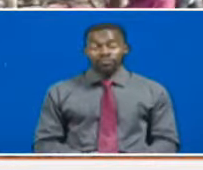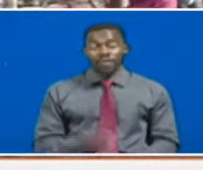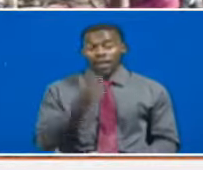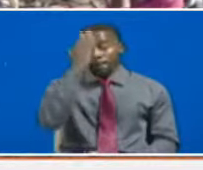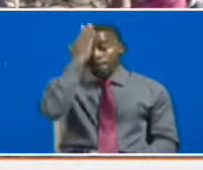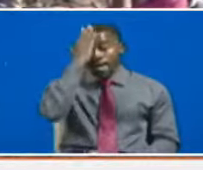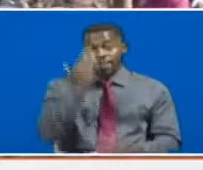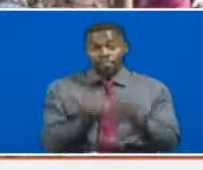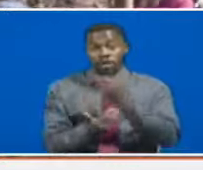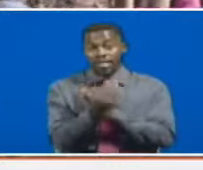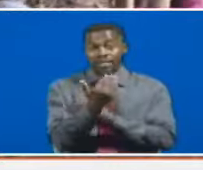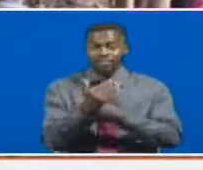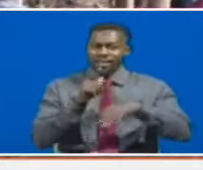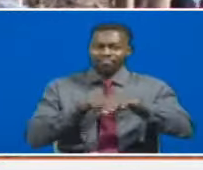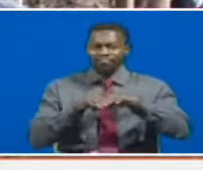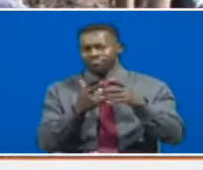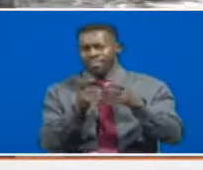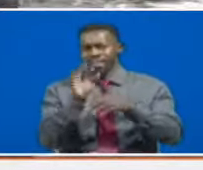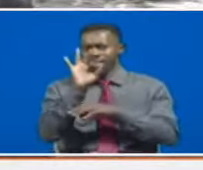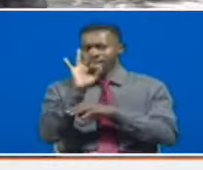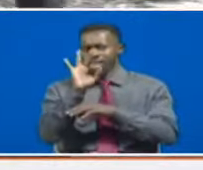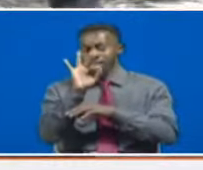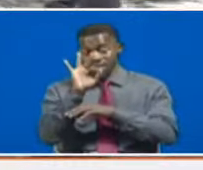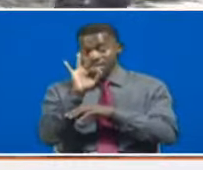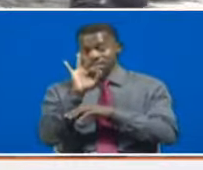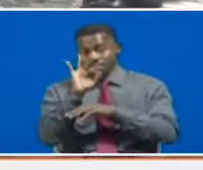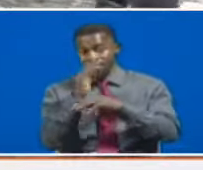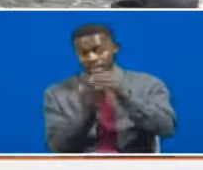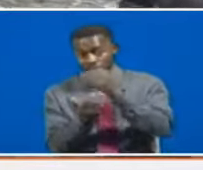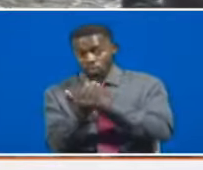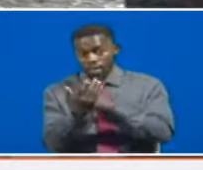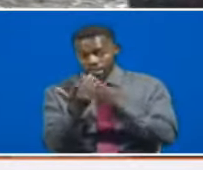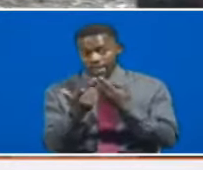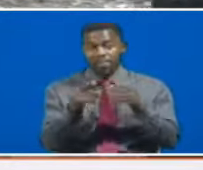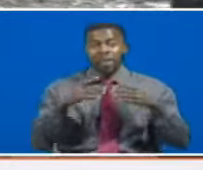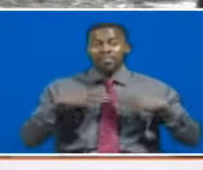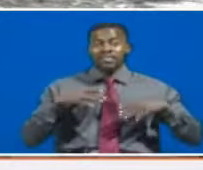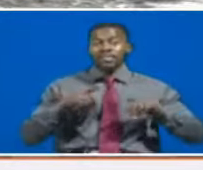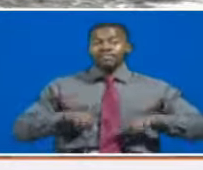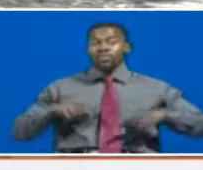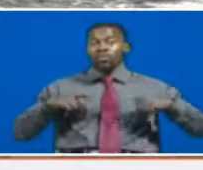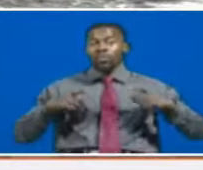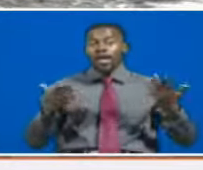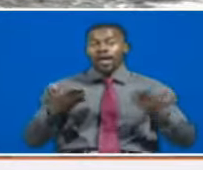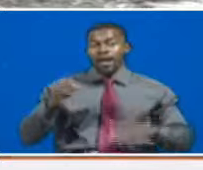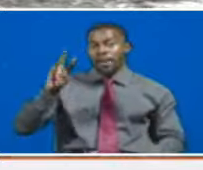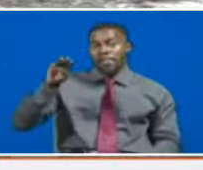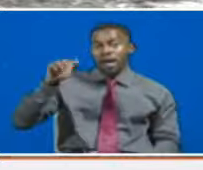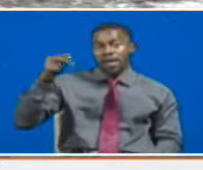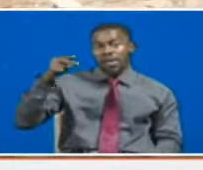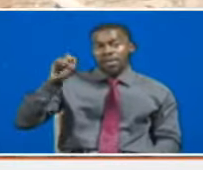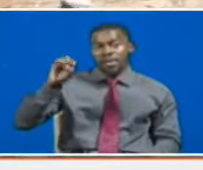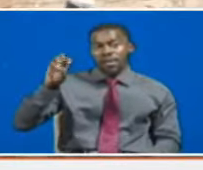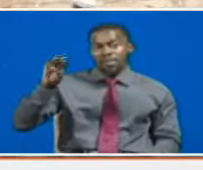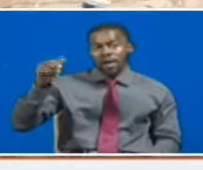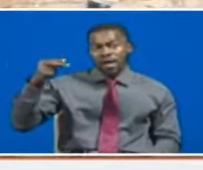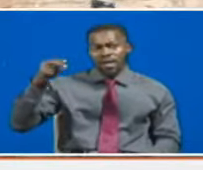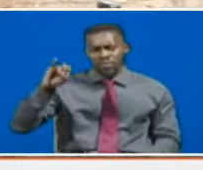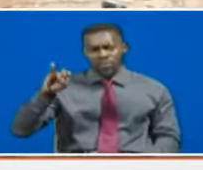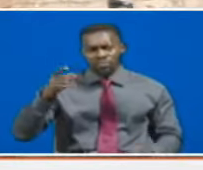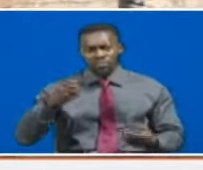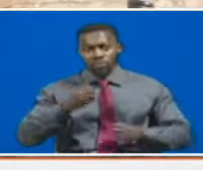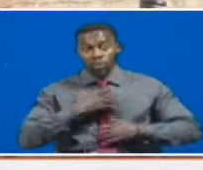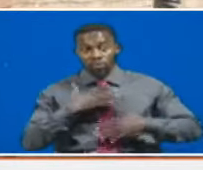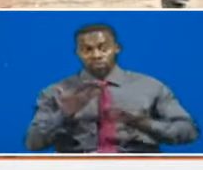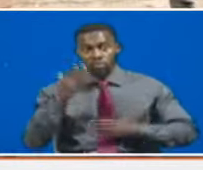Monday morning at around 3 a.m., residents of four villages in Mahiu Ward, Nakuru County, were woken up by a loud bang that denied many